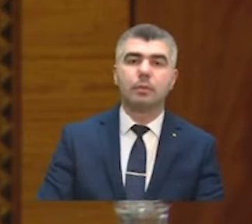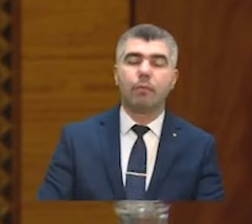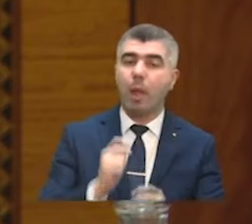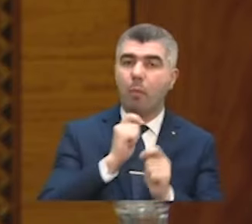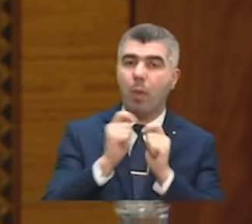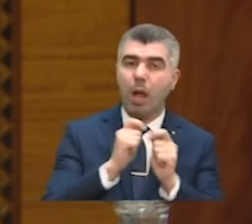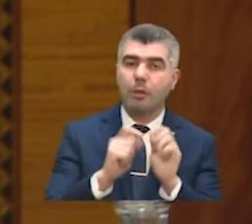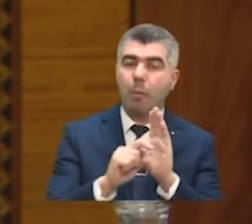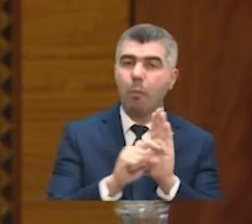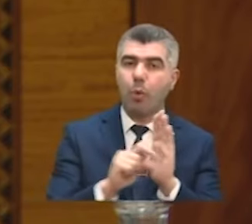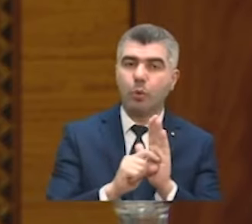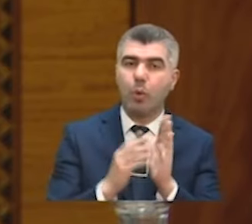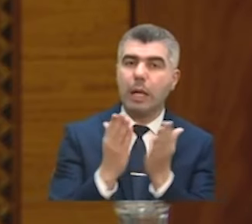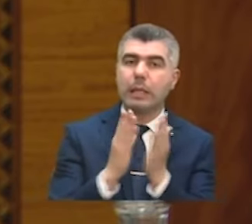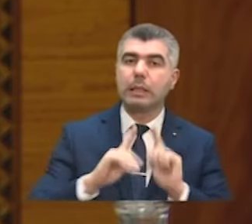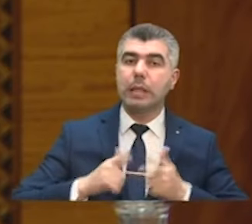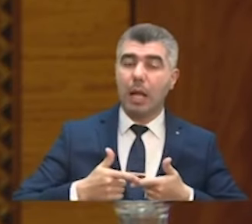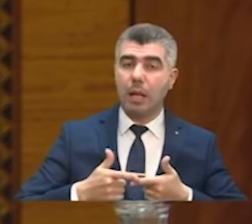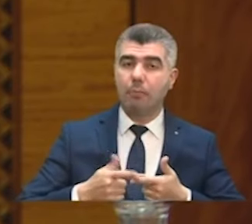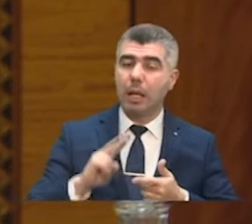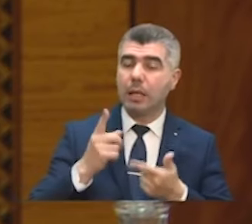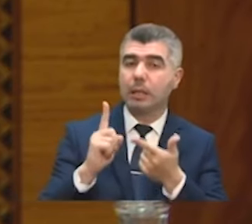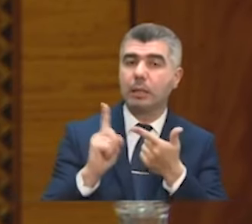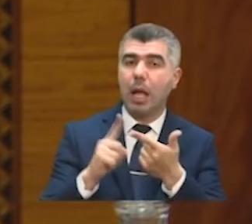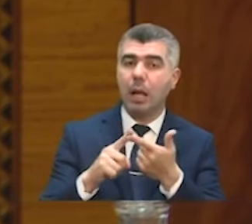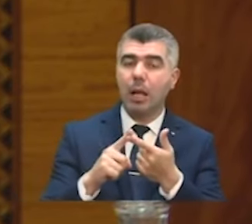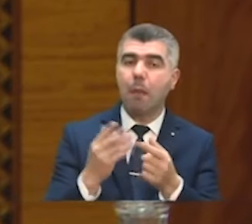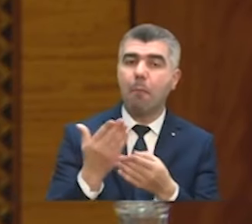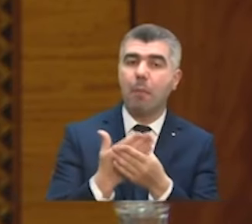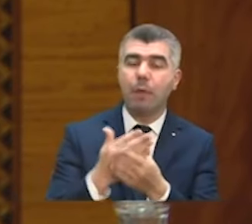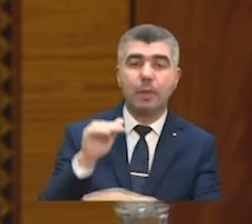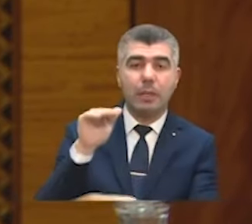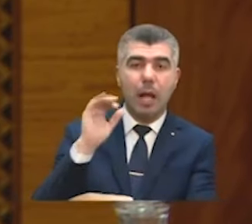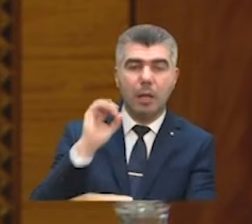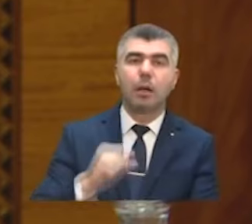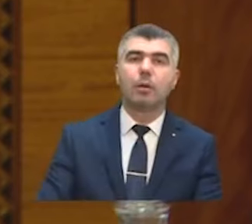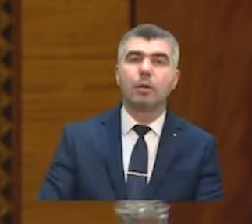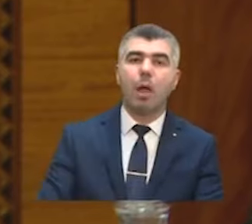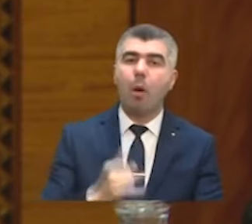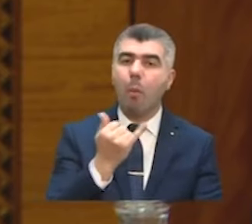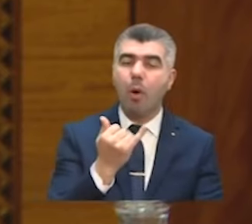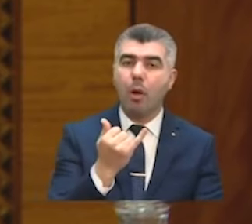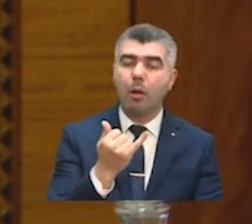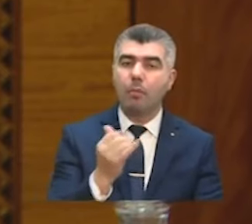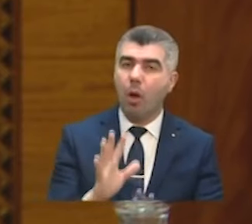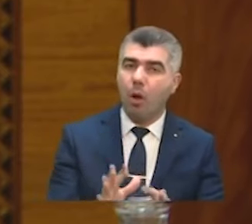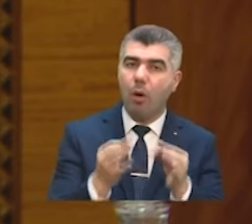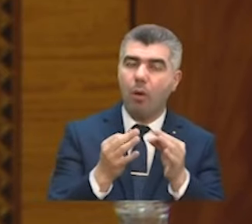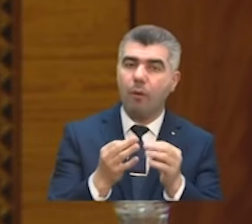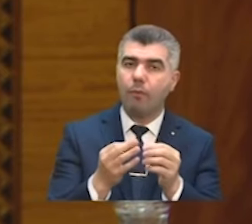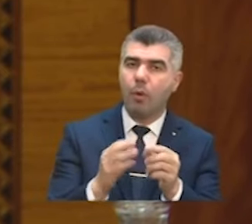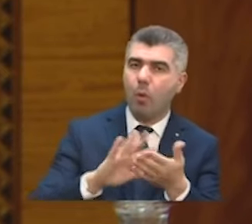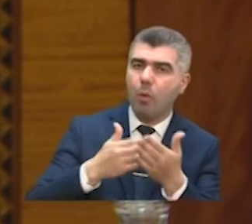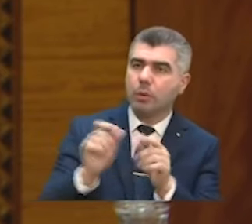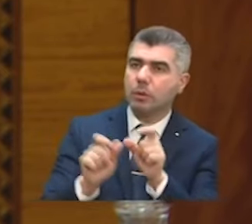لمناقشة موضوع التعليم الذي يأتي في المرتبة الثانية بعد الوحدة الترابية، ولما له من دور في بناء الفرد